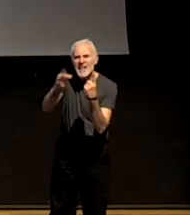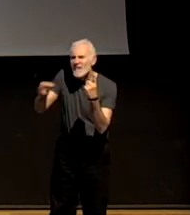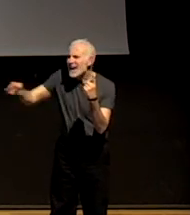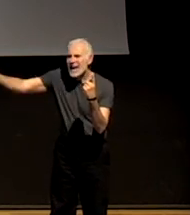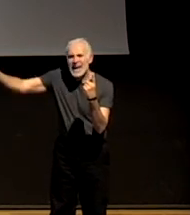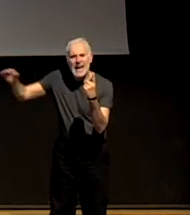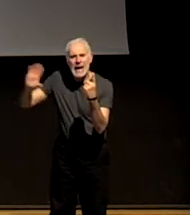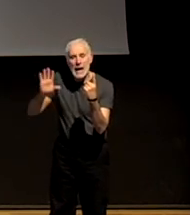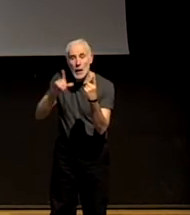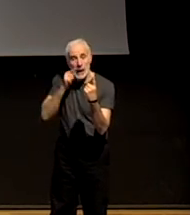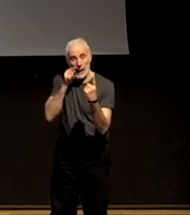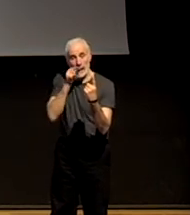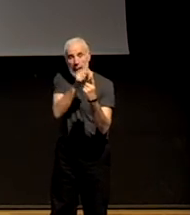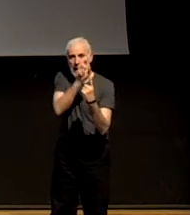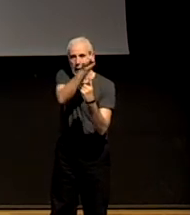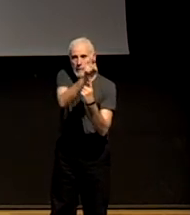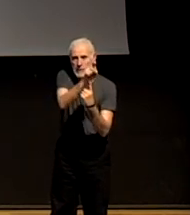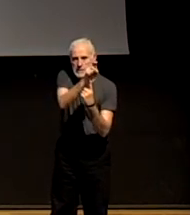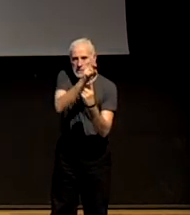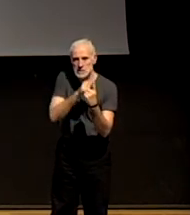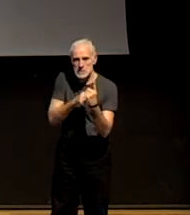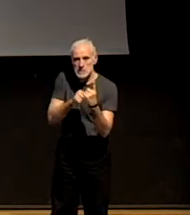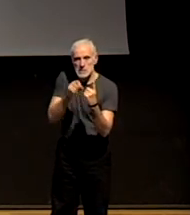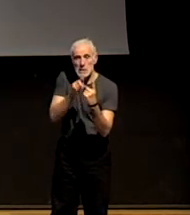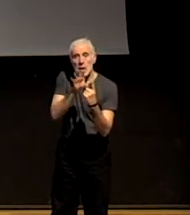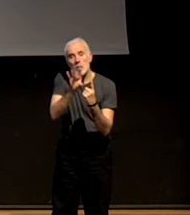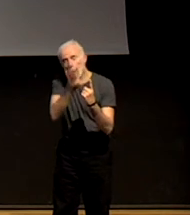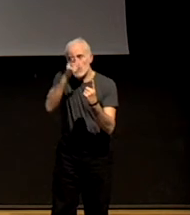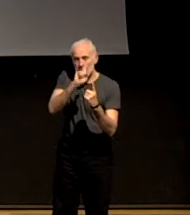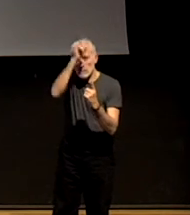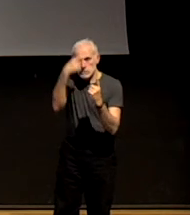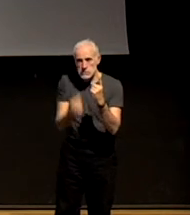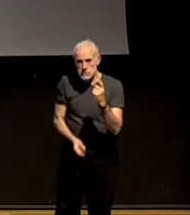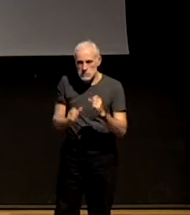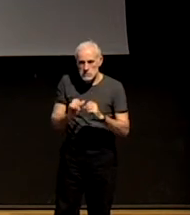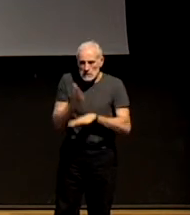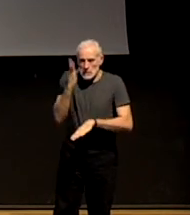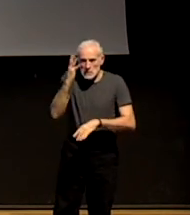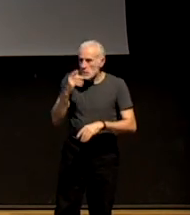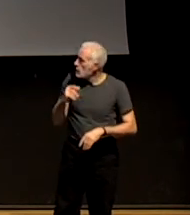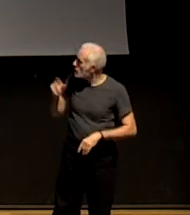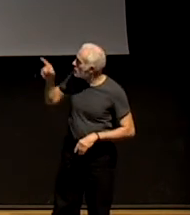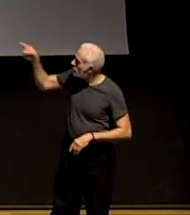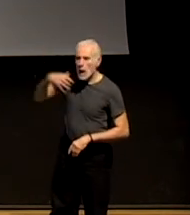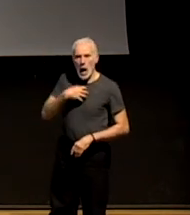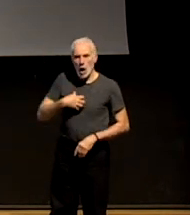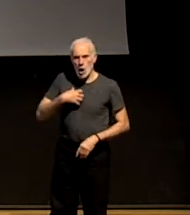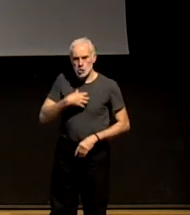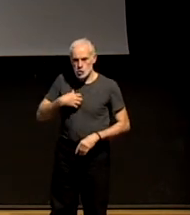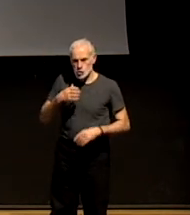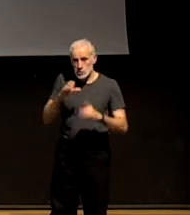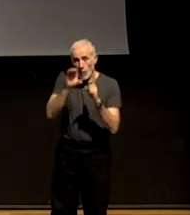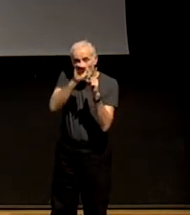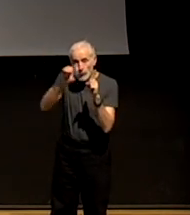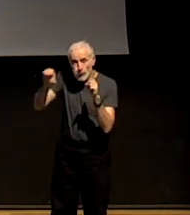ici il n'y a plus de risque d'électrocution ça c'est des poteaux que j'ai fait protéger en ariège notamment et les